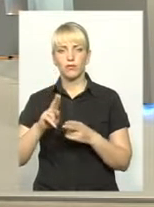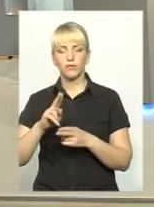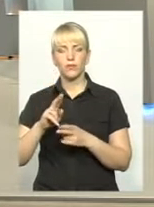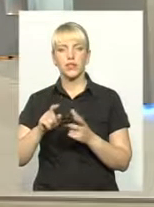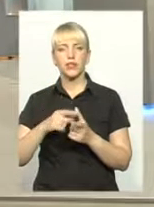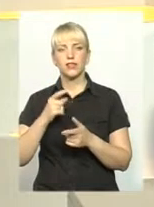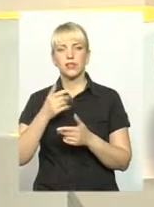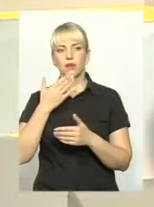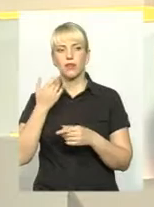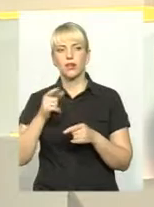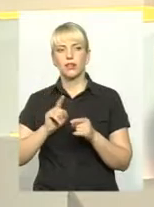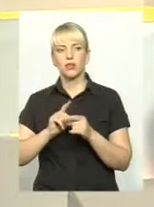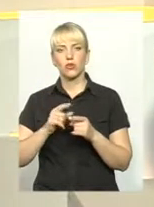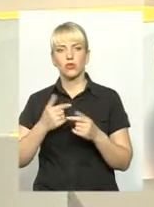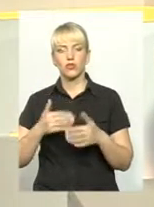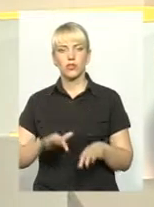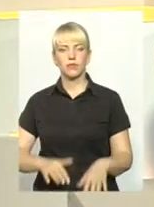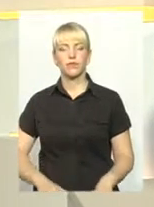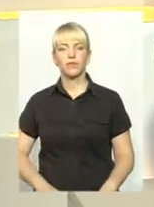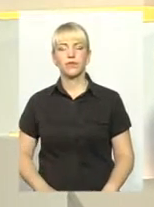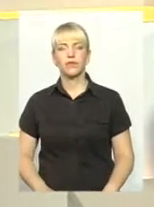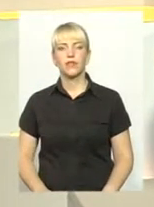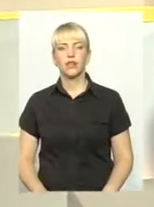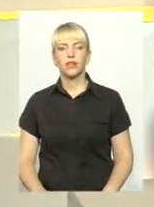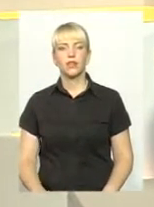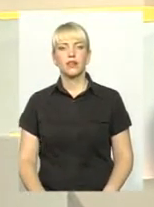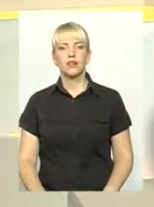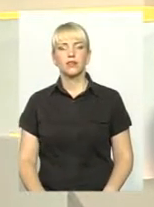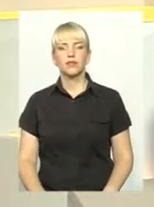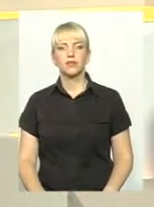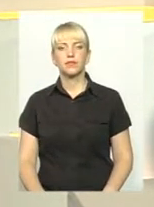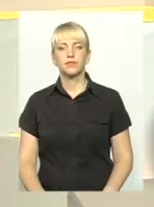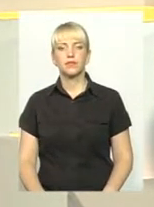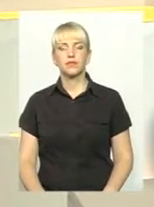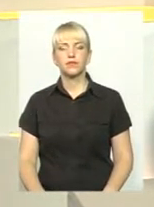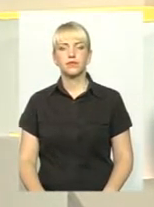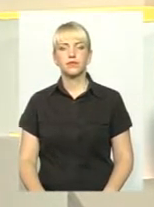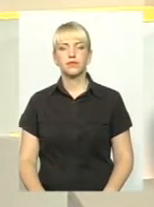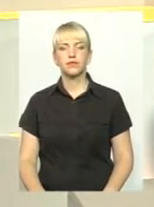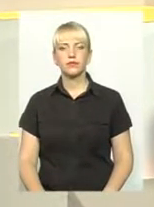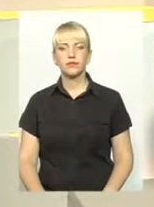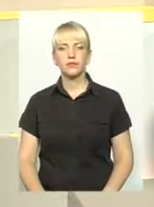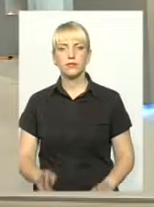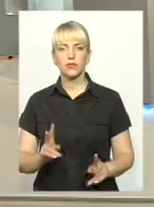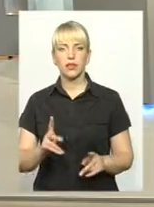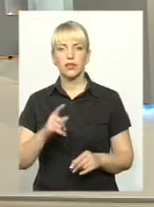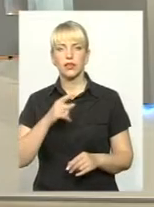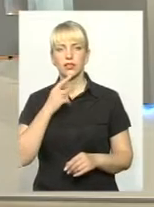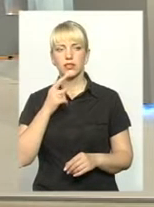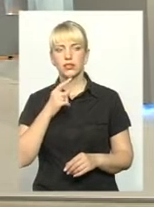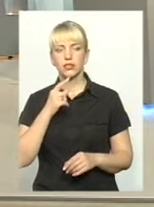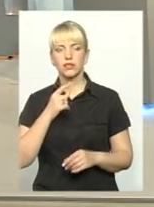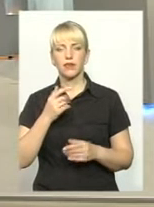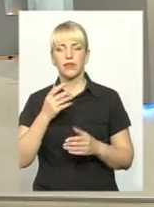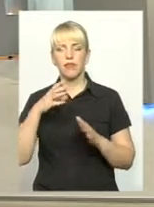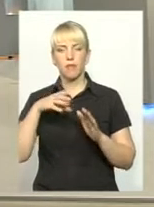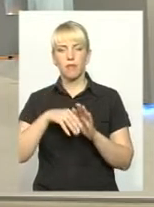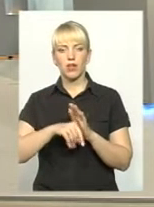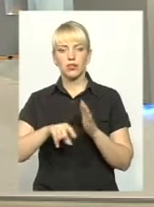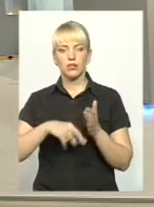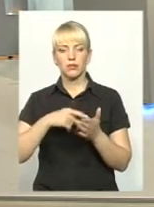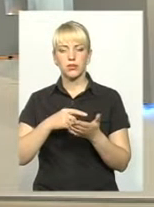Чи не маємо зараз? В межах міста, як вже сказав Микола Олександрович, є час реагування, є